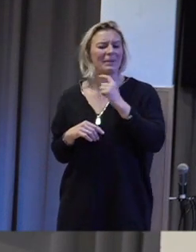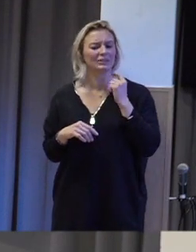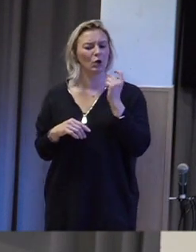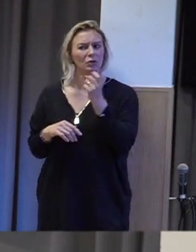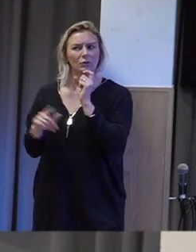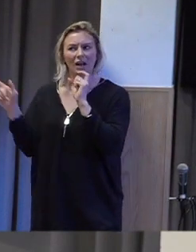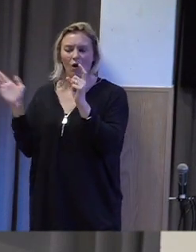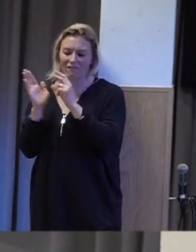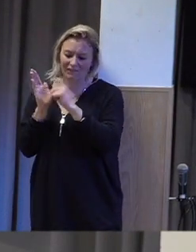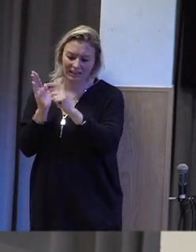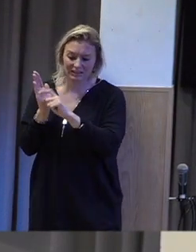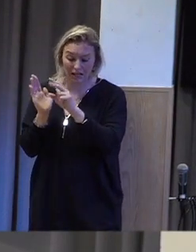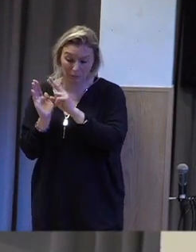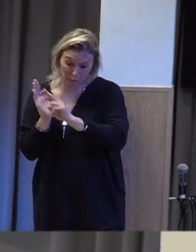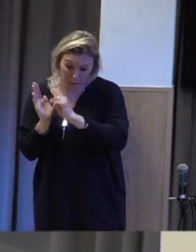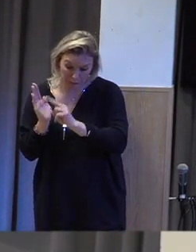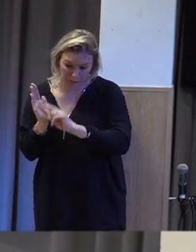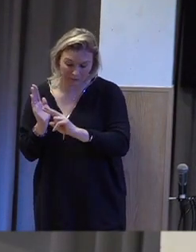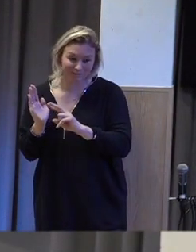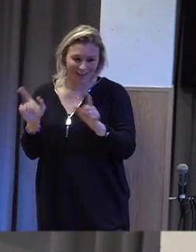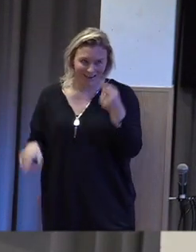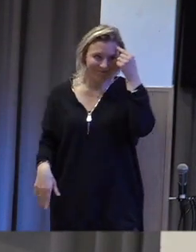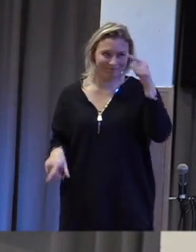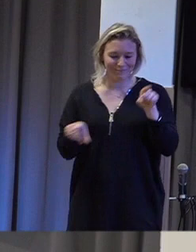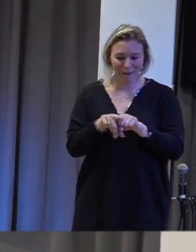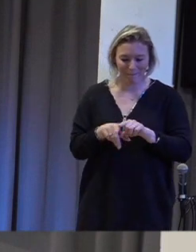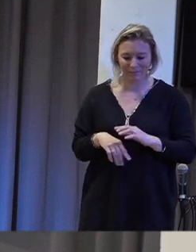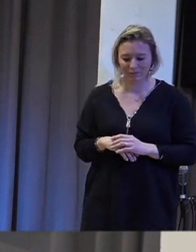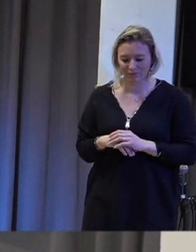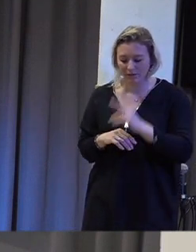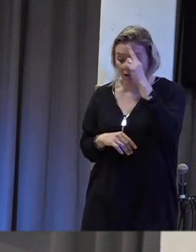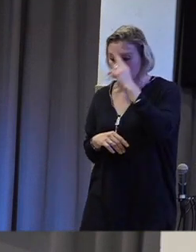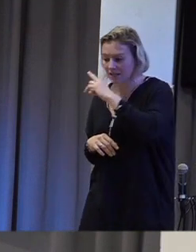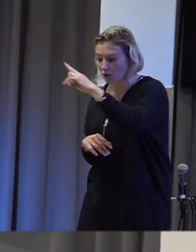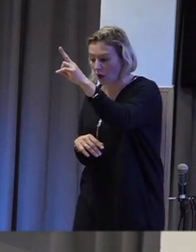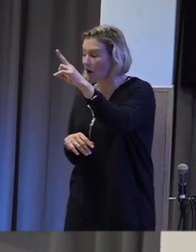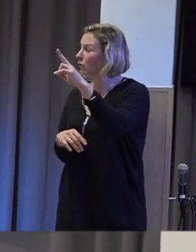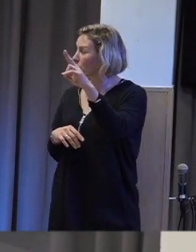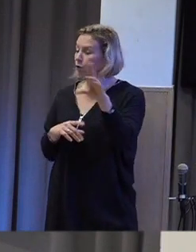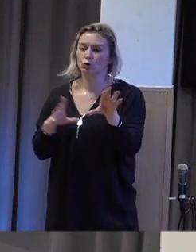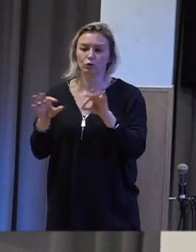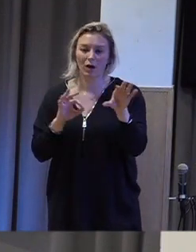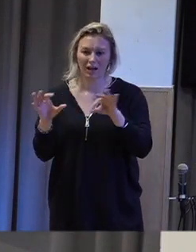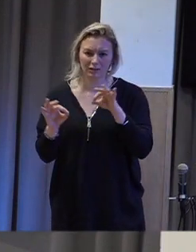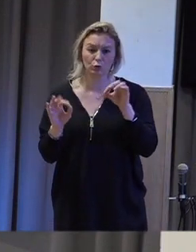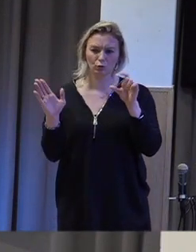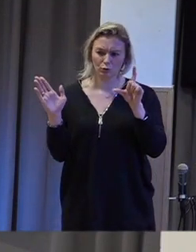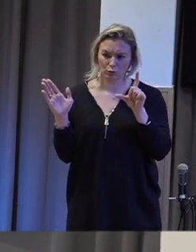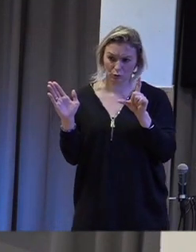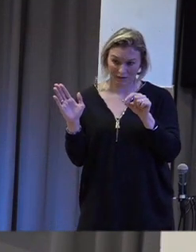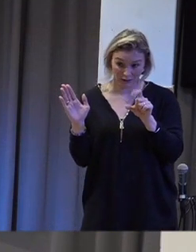un verset que j'avais aussi en tête. Il a dit que le Seigneur a choisi 70 disciples et il les a tous envoyés.